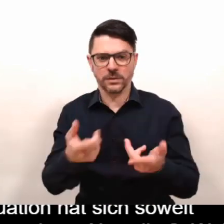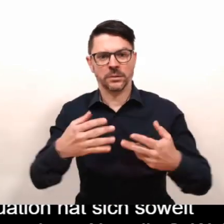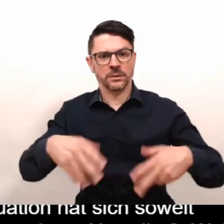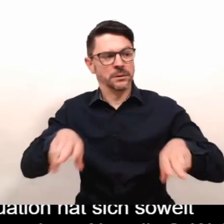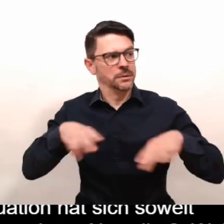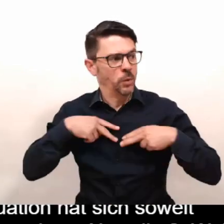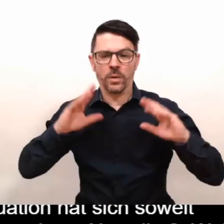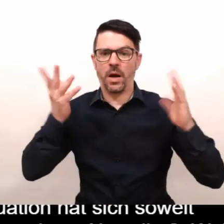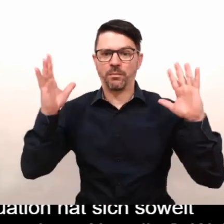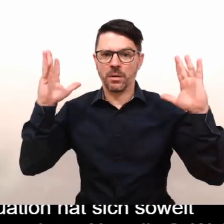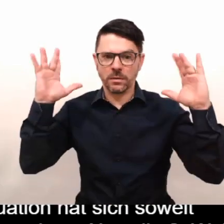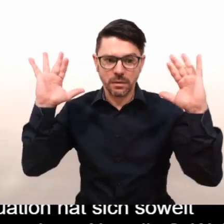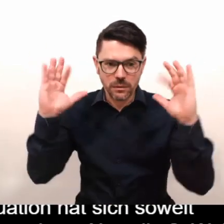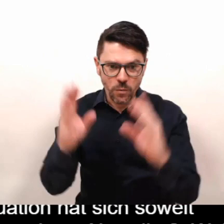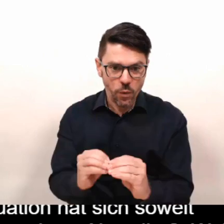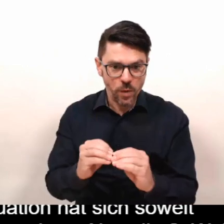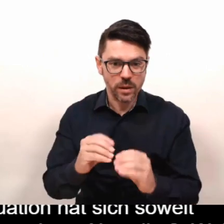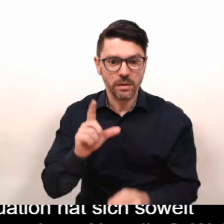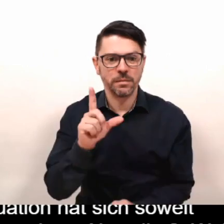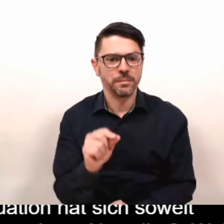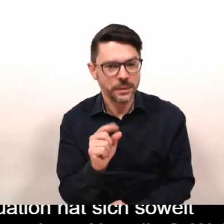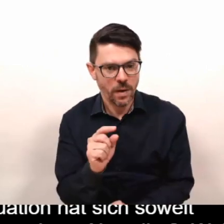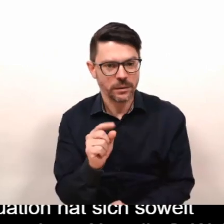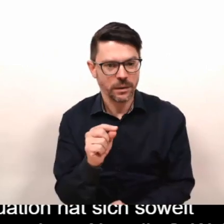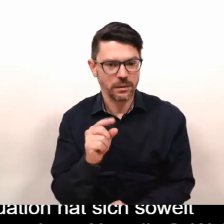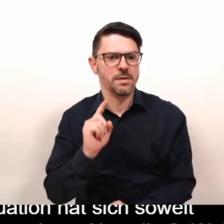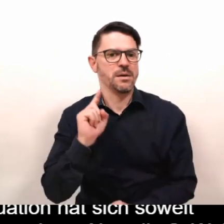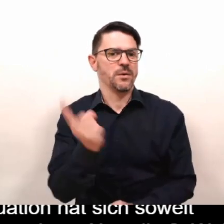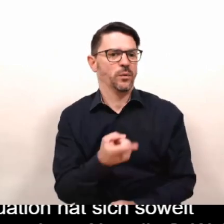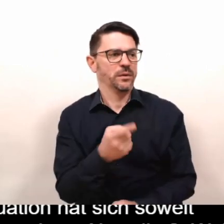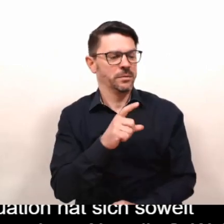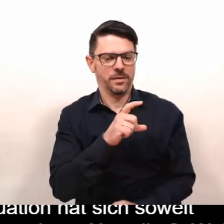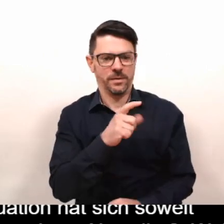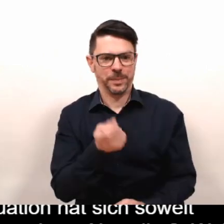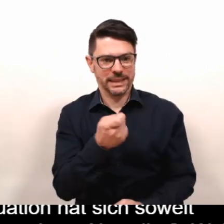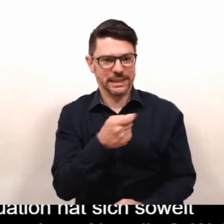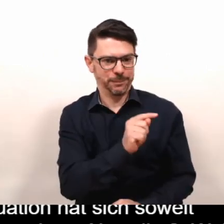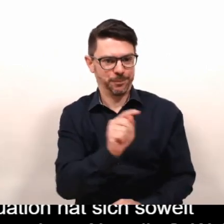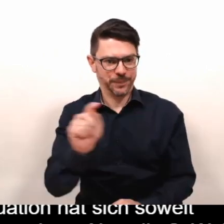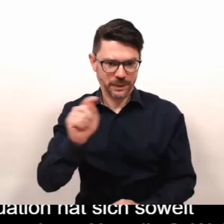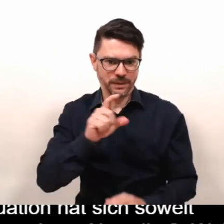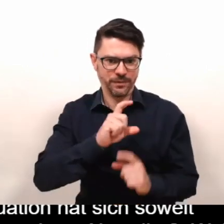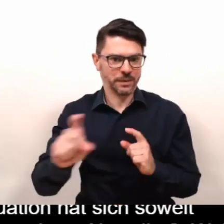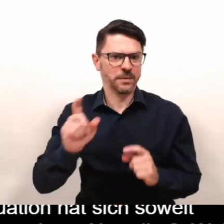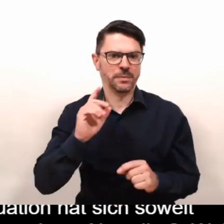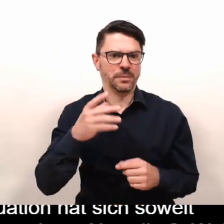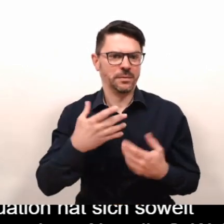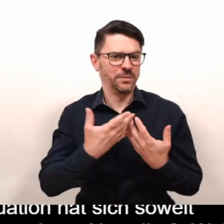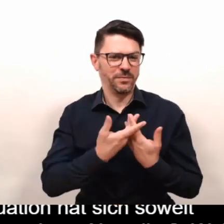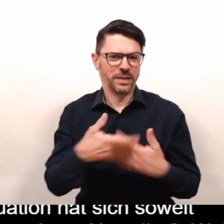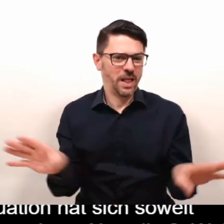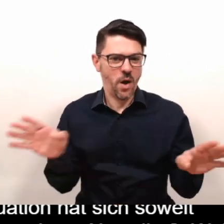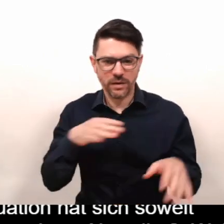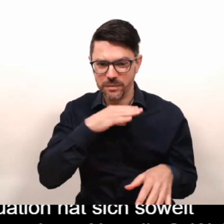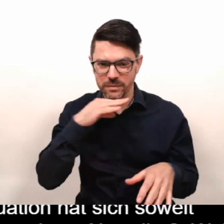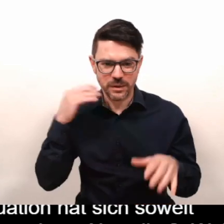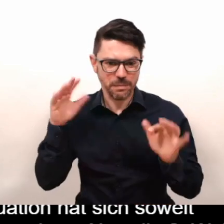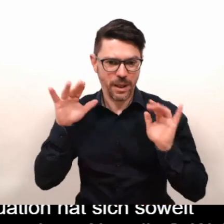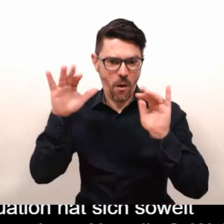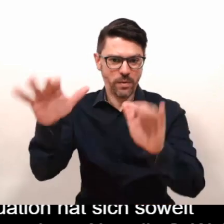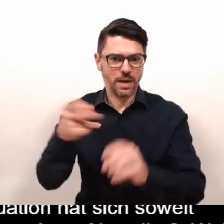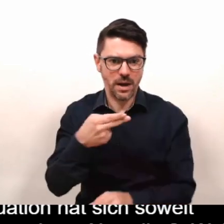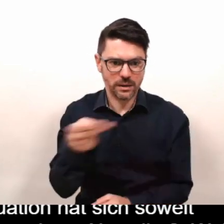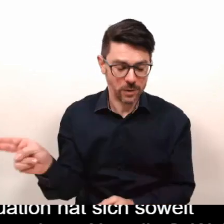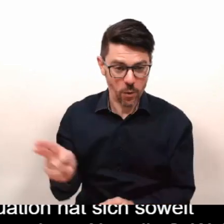Zunächst mal mit einer Schicht. Gut 300 erzeugte Fahrzeuge oder produzierte Fahrzeuge anstatt 1.500.